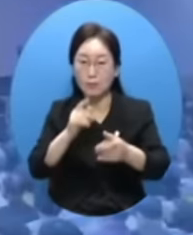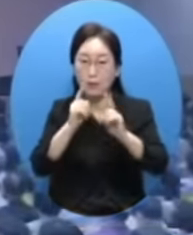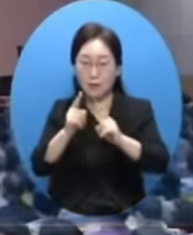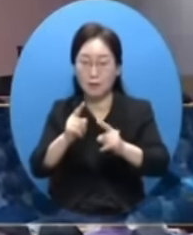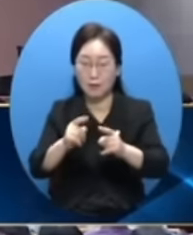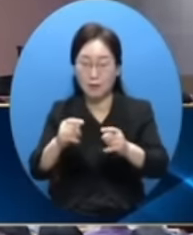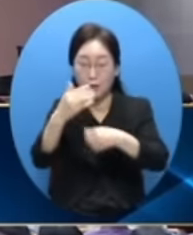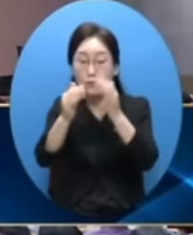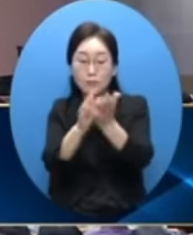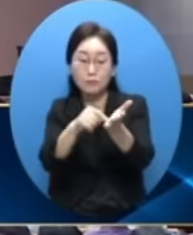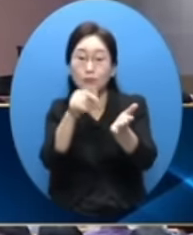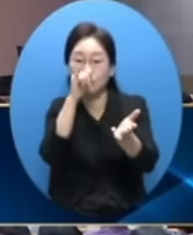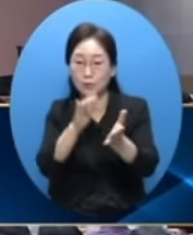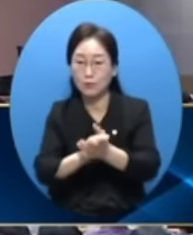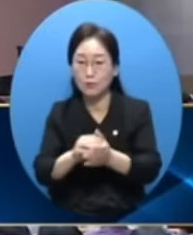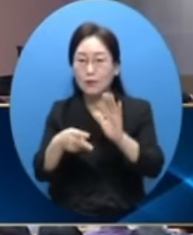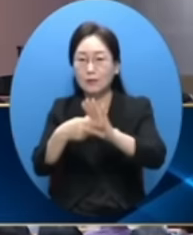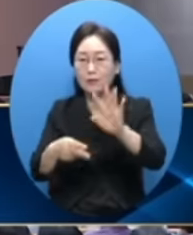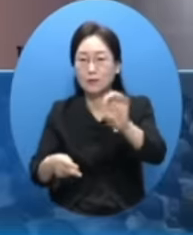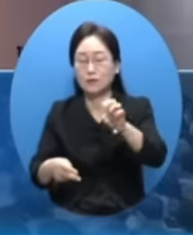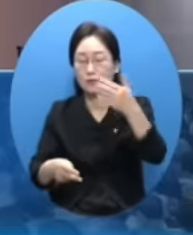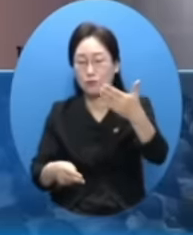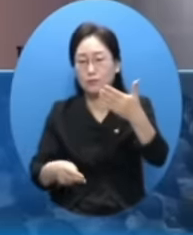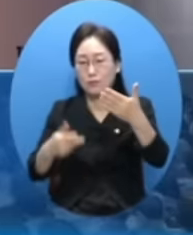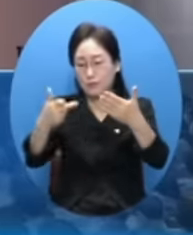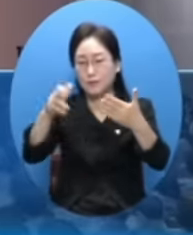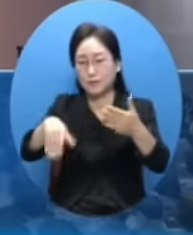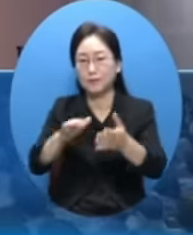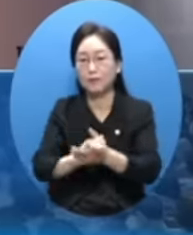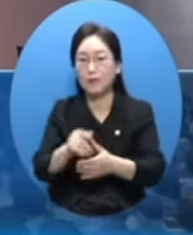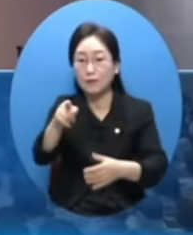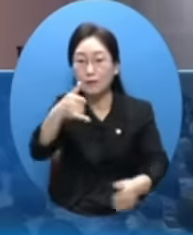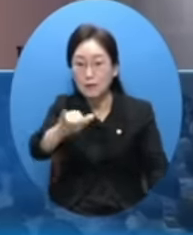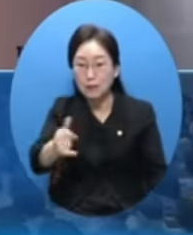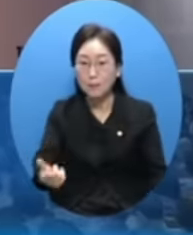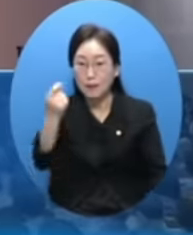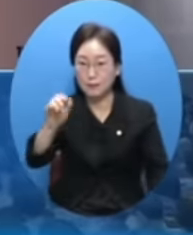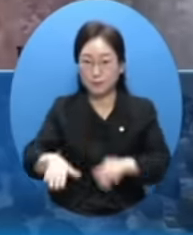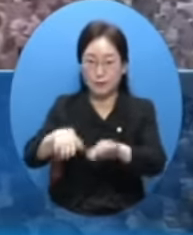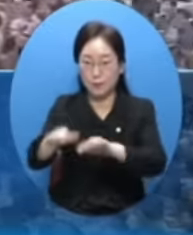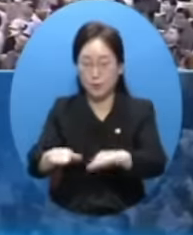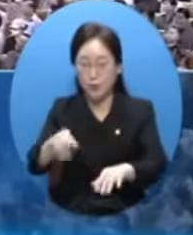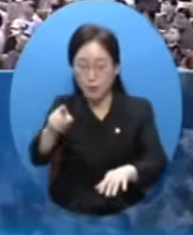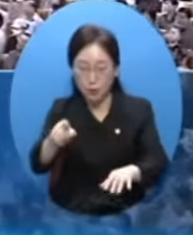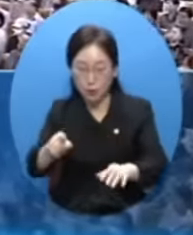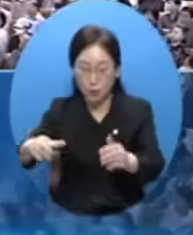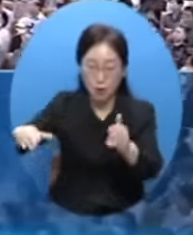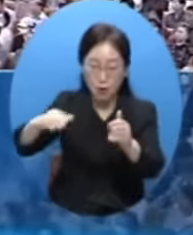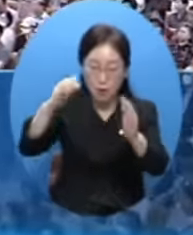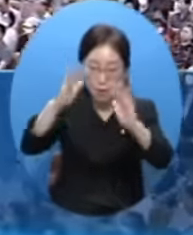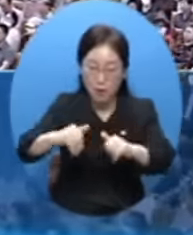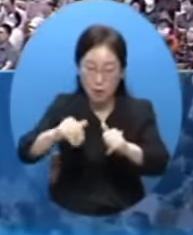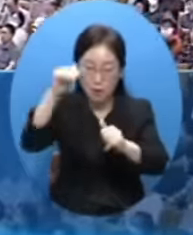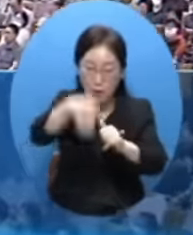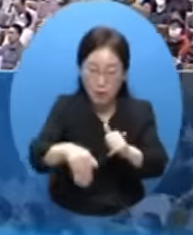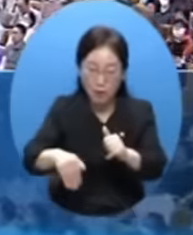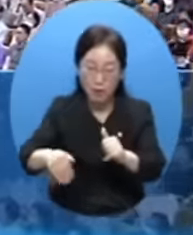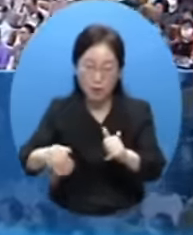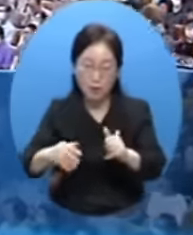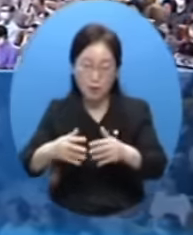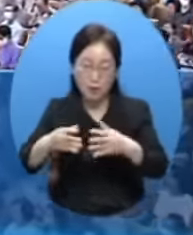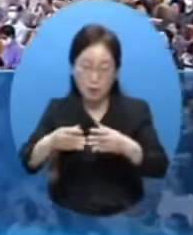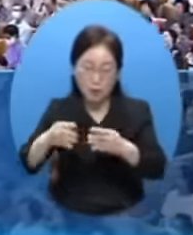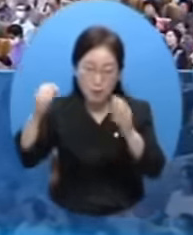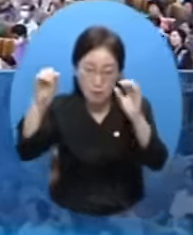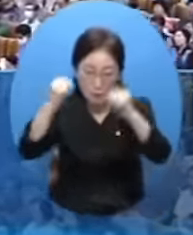말씀합니다. 이사야 49장 17절 18절입니다 내 자녀들은 빨리 걸으며 너를 헐며 너를 황폐하게 하던 자들은